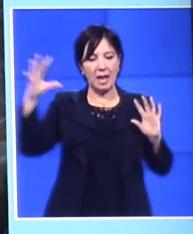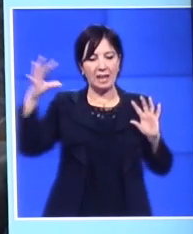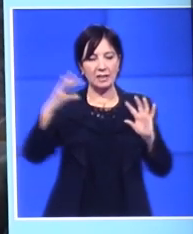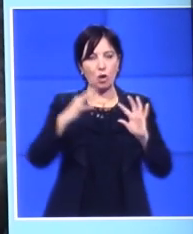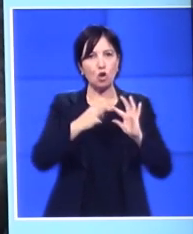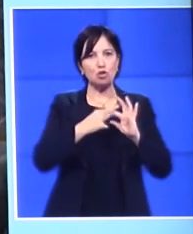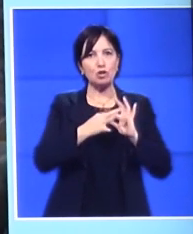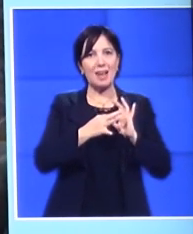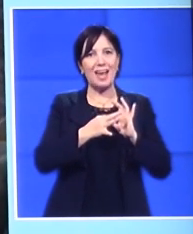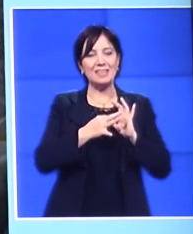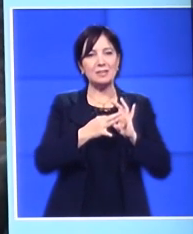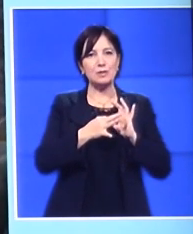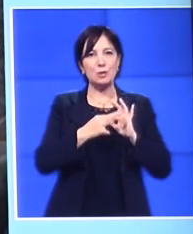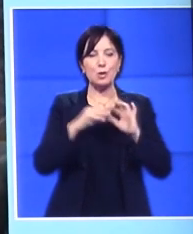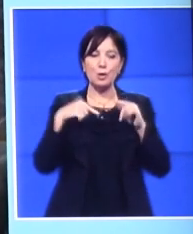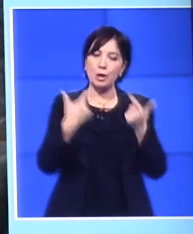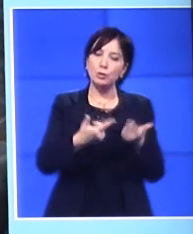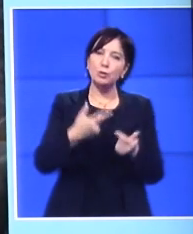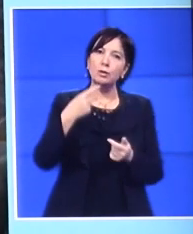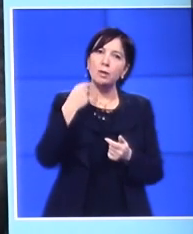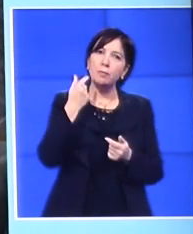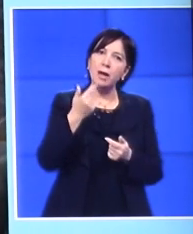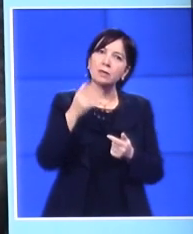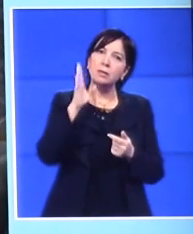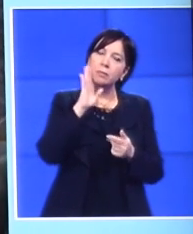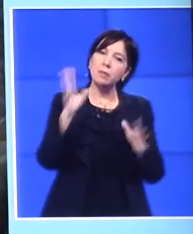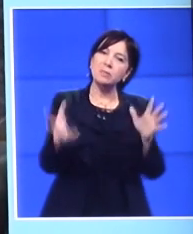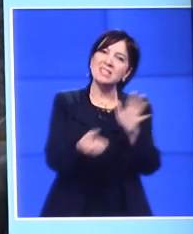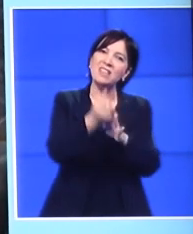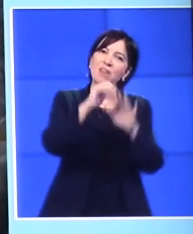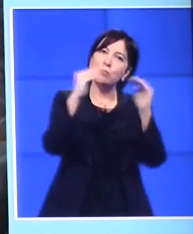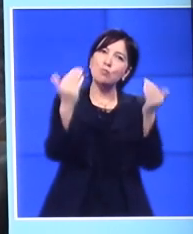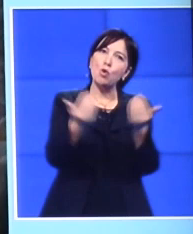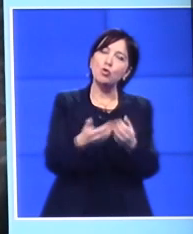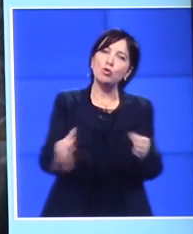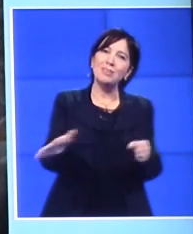riconciliazione, dona Padre pace e salvezza al mondo intero.